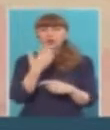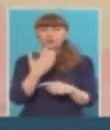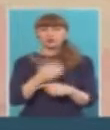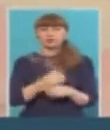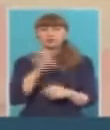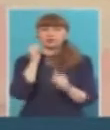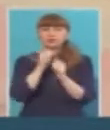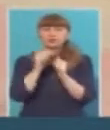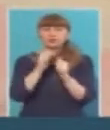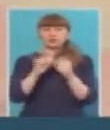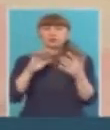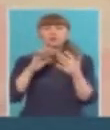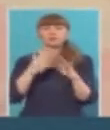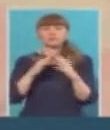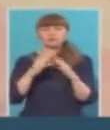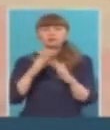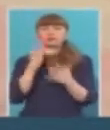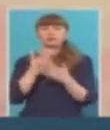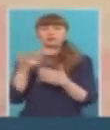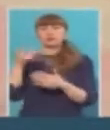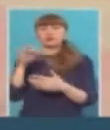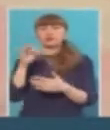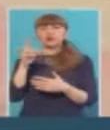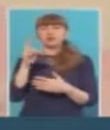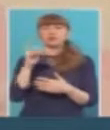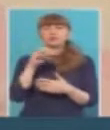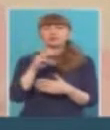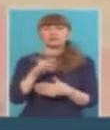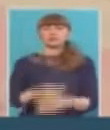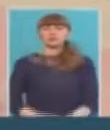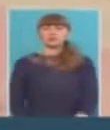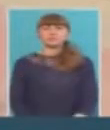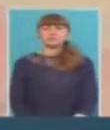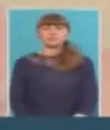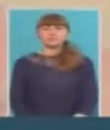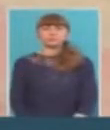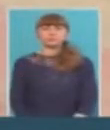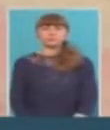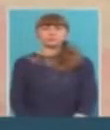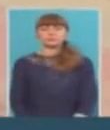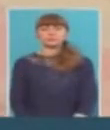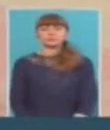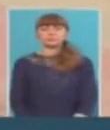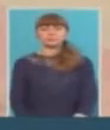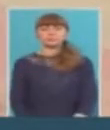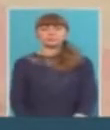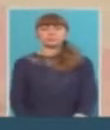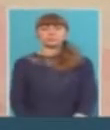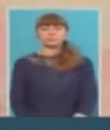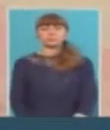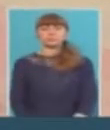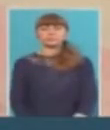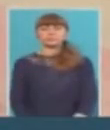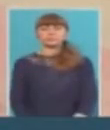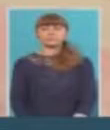грант дейміз, мынау кепілсіз және де қайтарымсыз несиелерді беруі Қостанай облысы бойынша әр аудандарға жоспары берілген. Сол